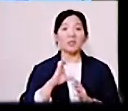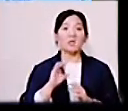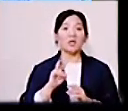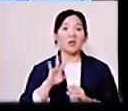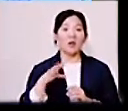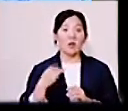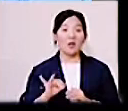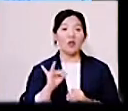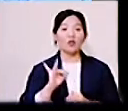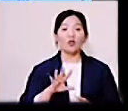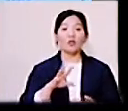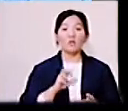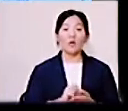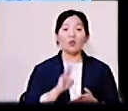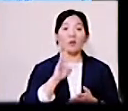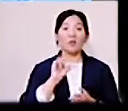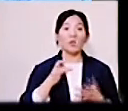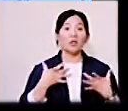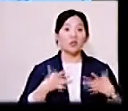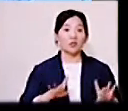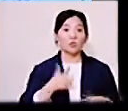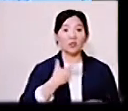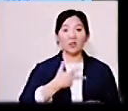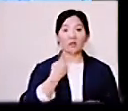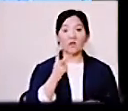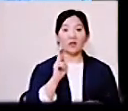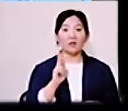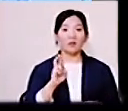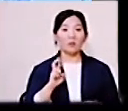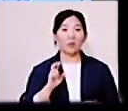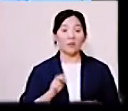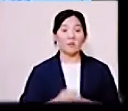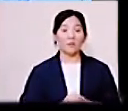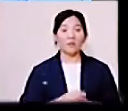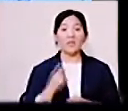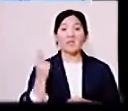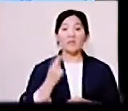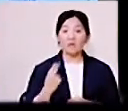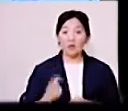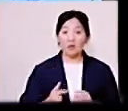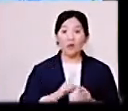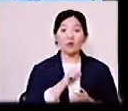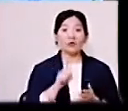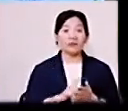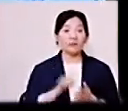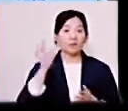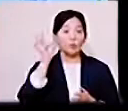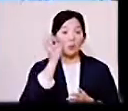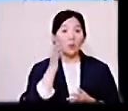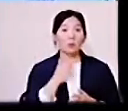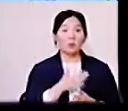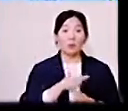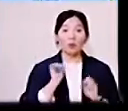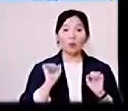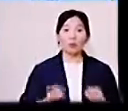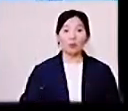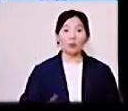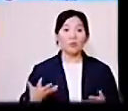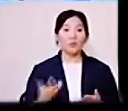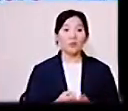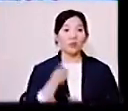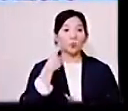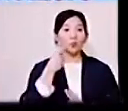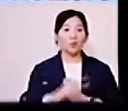и занимающего на диске 32 килобайта? Цвета, давайте вспомним, мы можем найти,